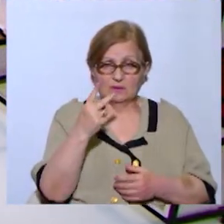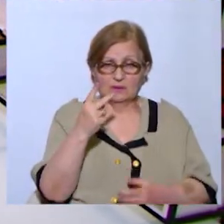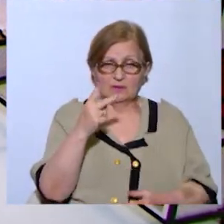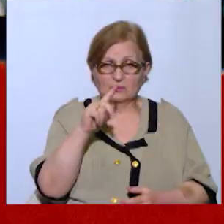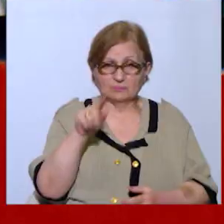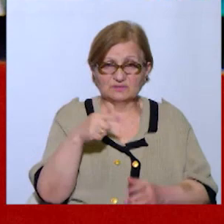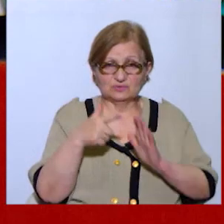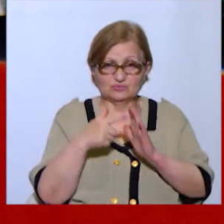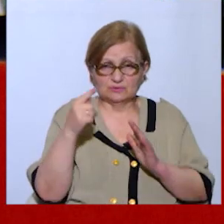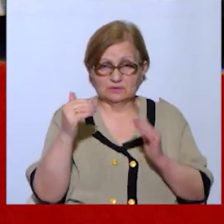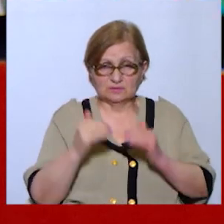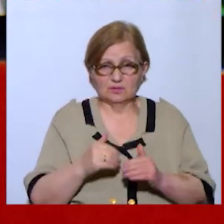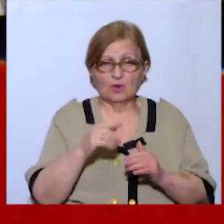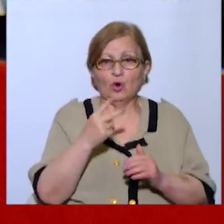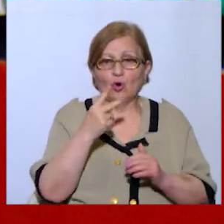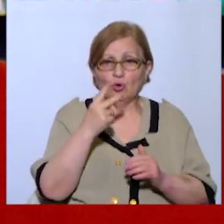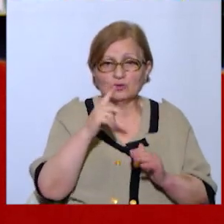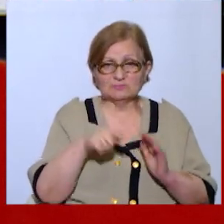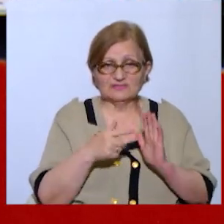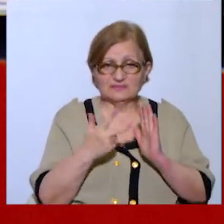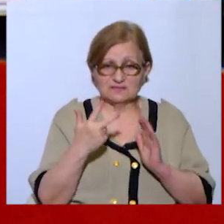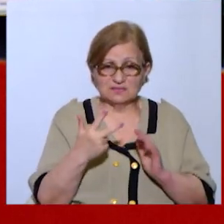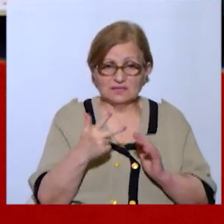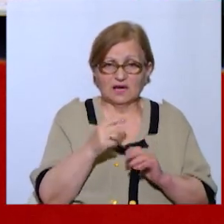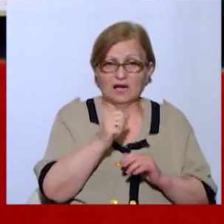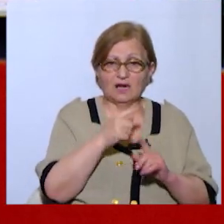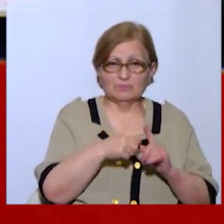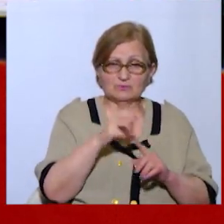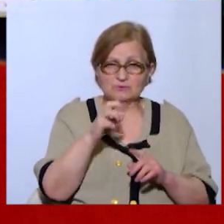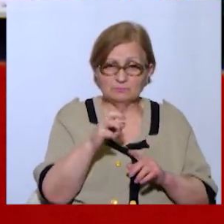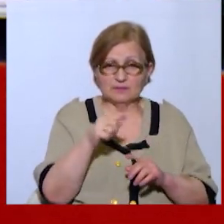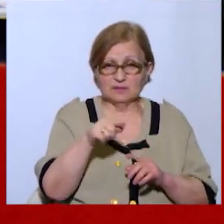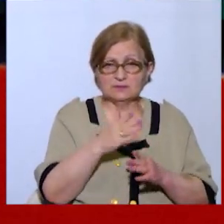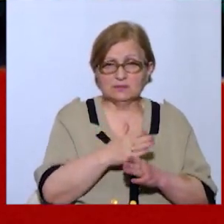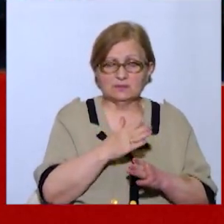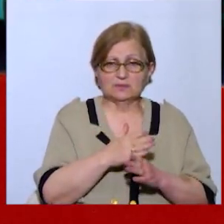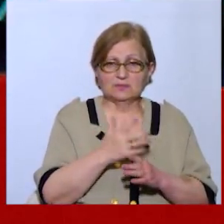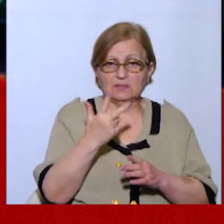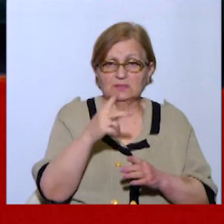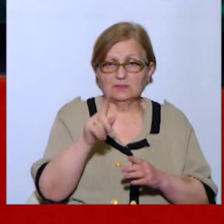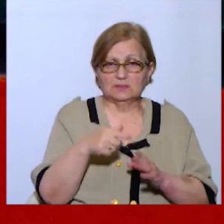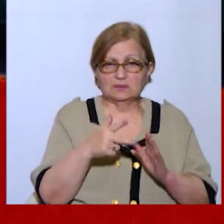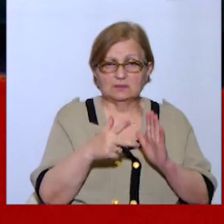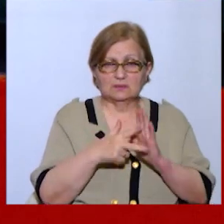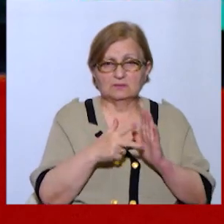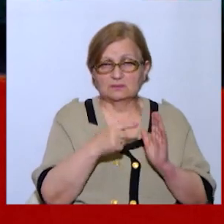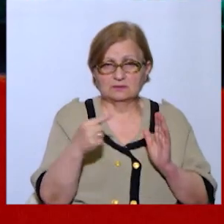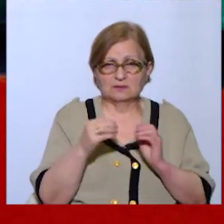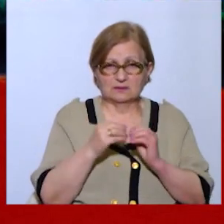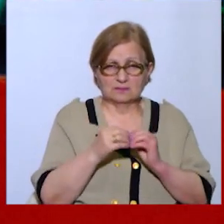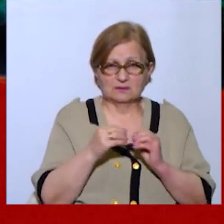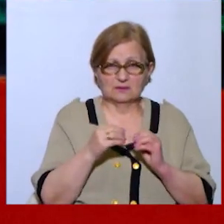5 დავაკლოთ 2.3, ხოლო A პლუს B ეს არის 3.8, რომ 10 დავაკლოთ